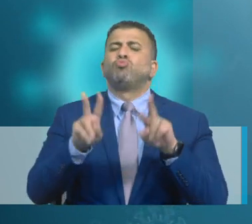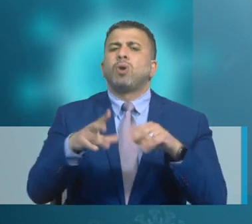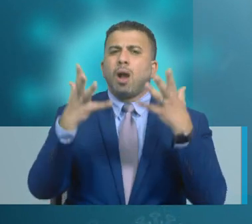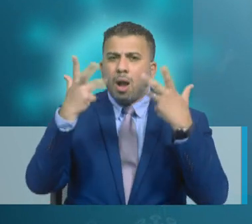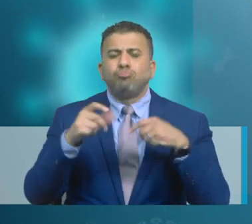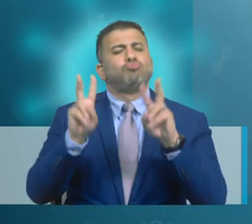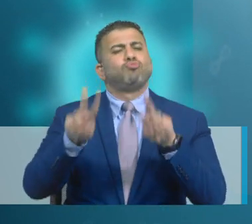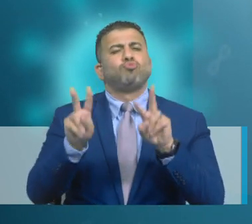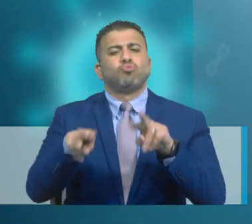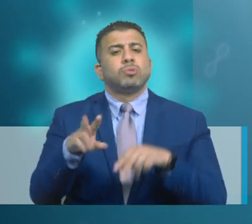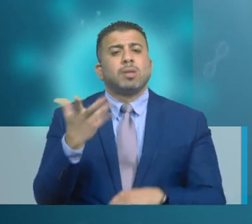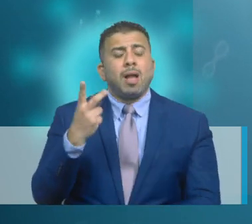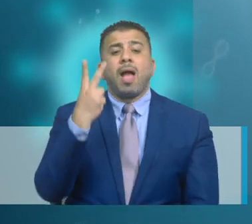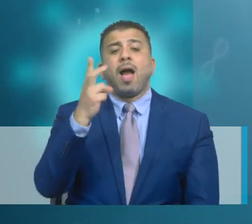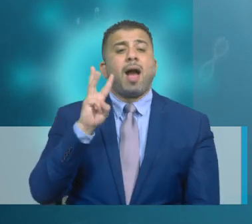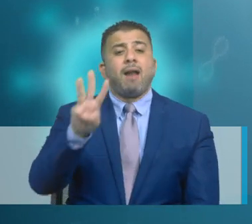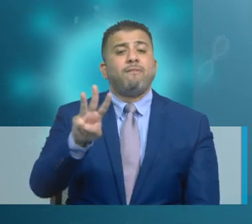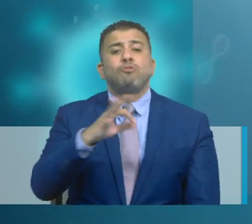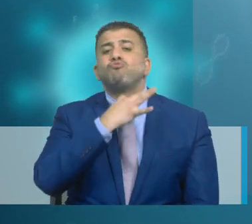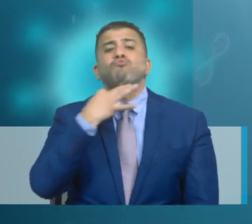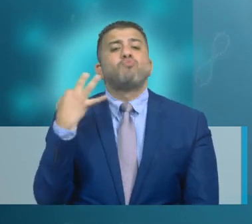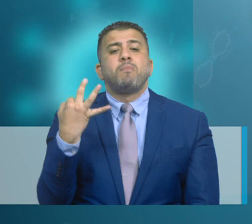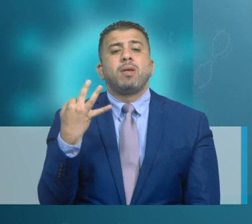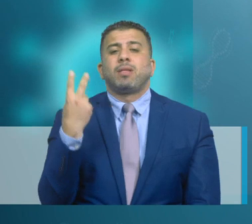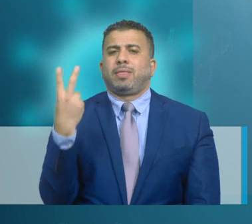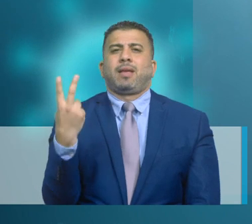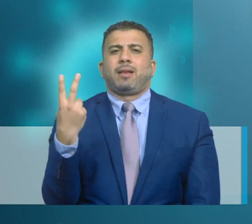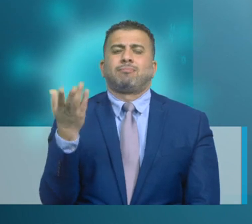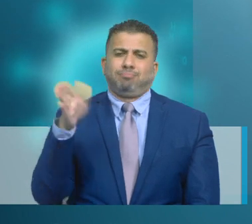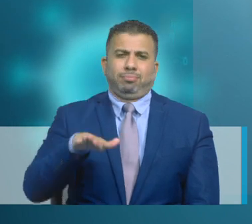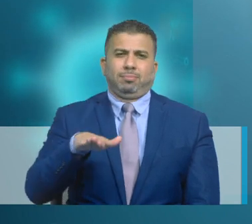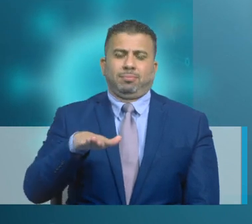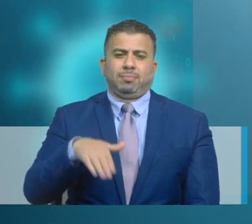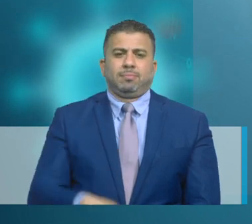عدد الوفيات في الدولة عند 2300 وحالتي وفاة.